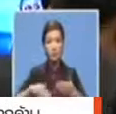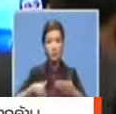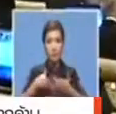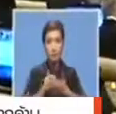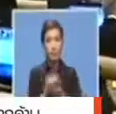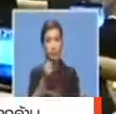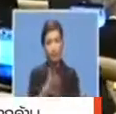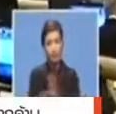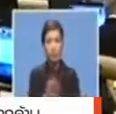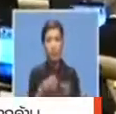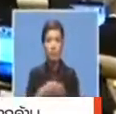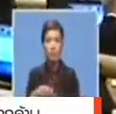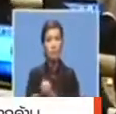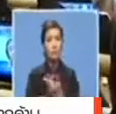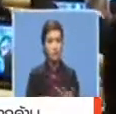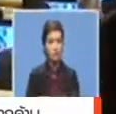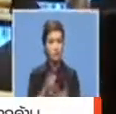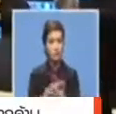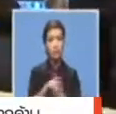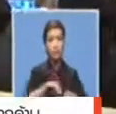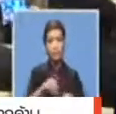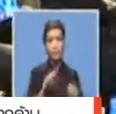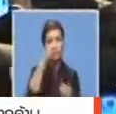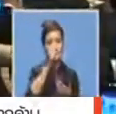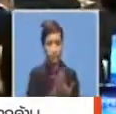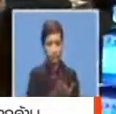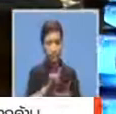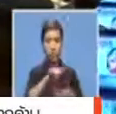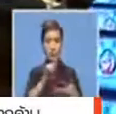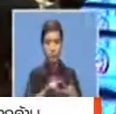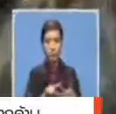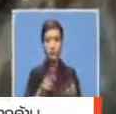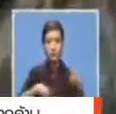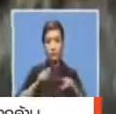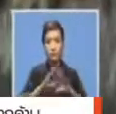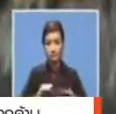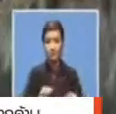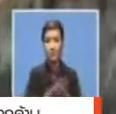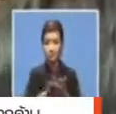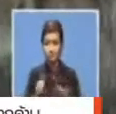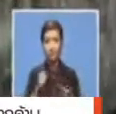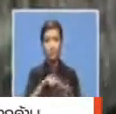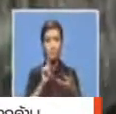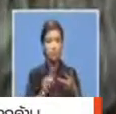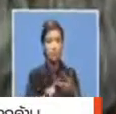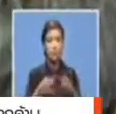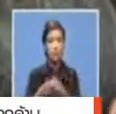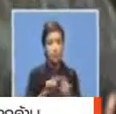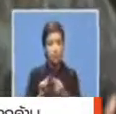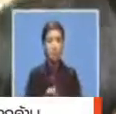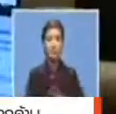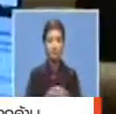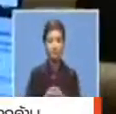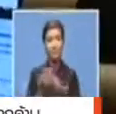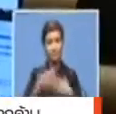เรื่องของงานด้านการปรองดองการสร้างการปฏิรูปนะครับมีศูนย์ปรองดองสมานฉันท์เพื่อการปฏิรูปครับ